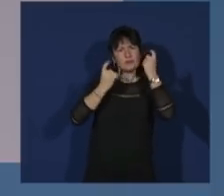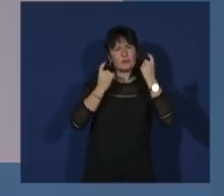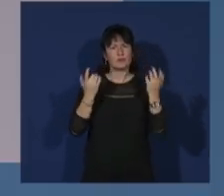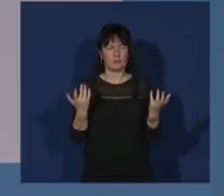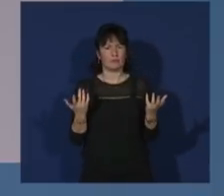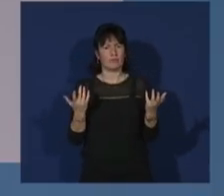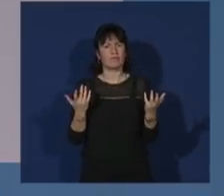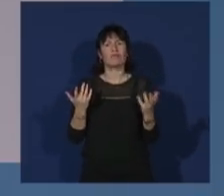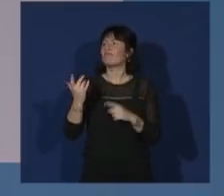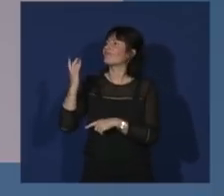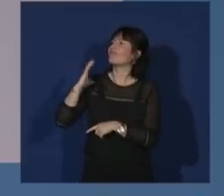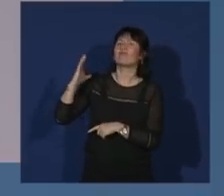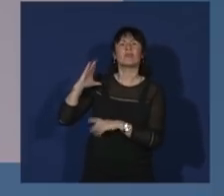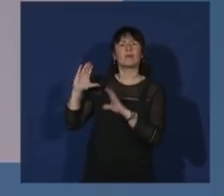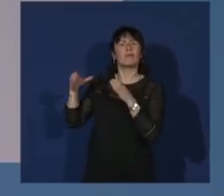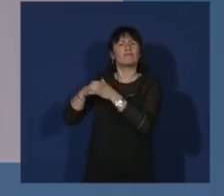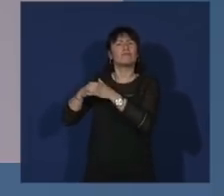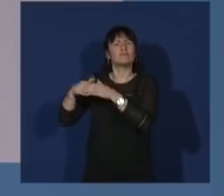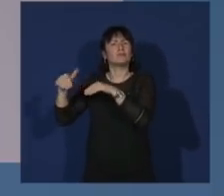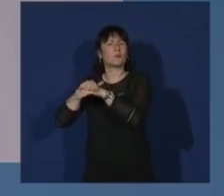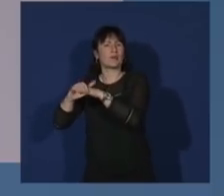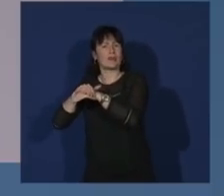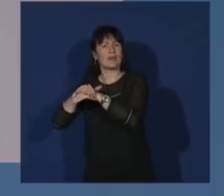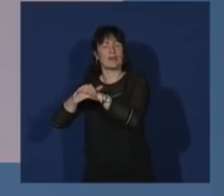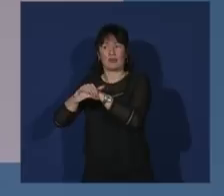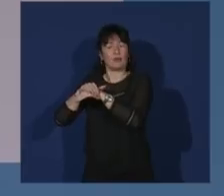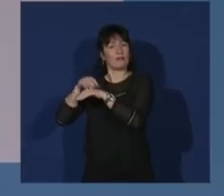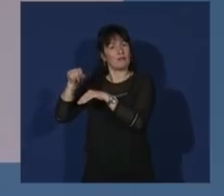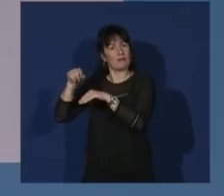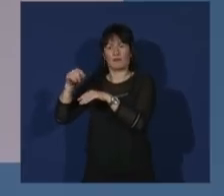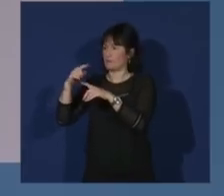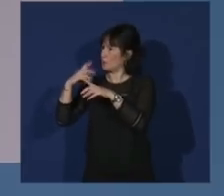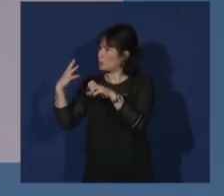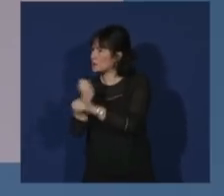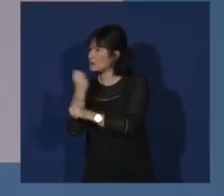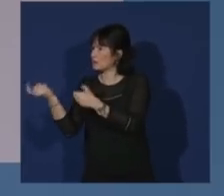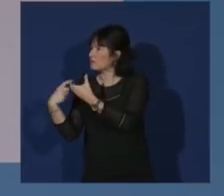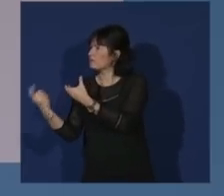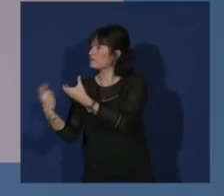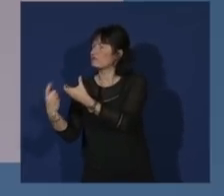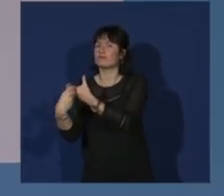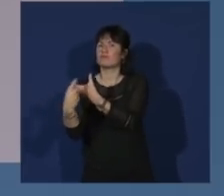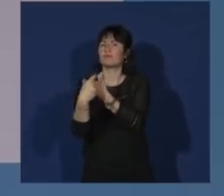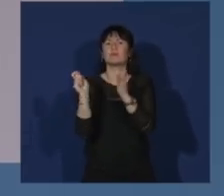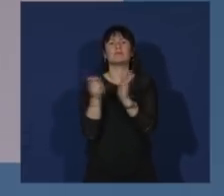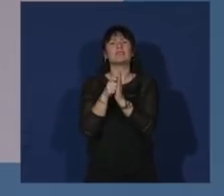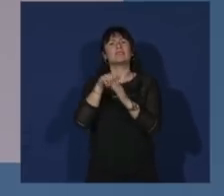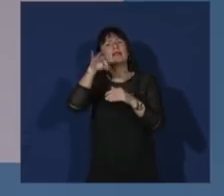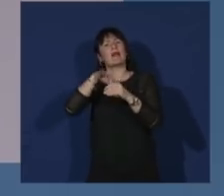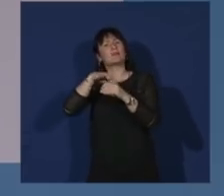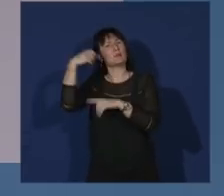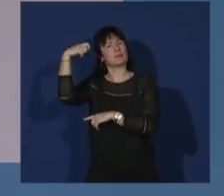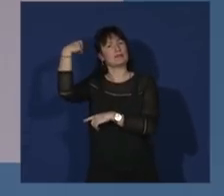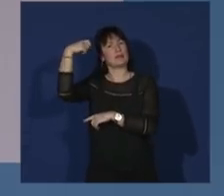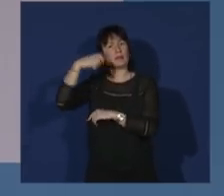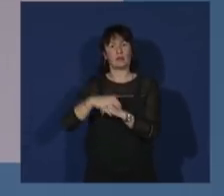Que sont-ils devenus, les partis qui avaient, comme nous, gagné la confiance des Français au moment de l'élection présidentielle? Eh